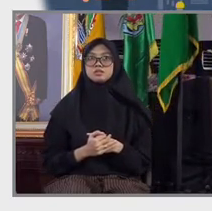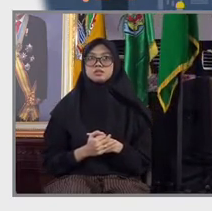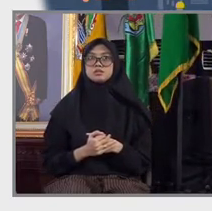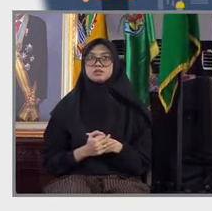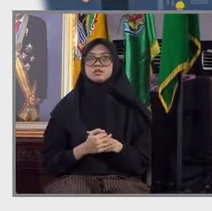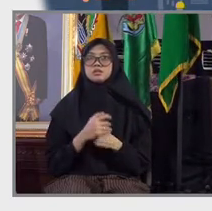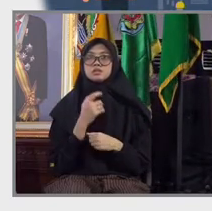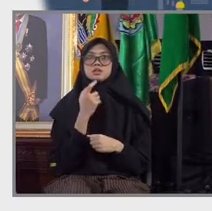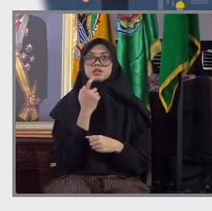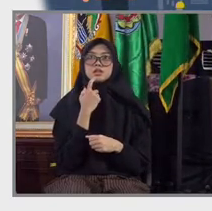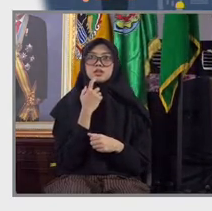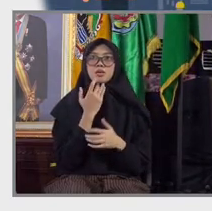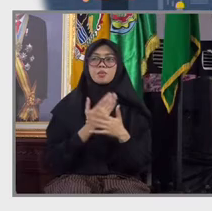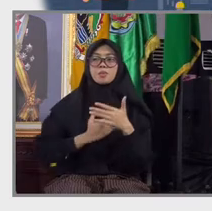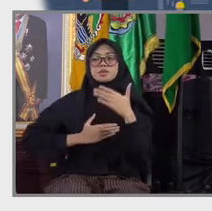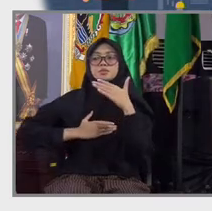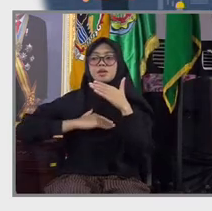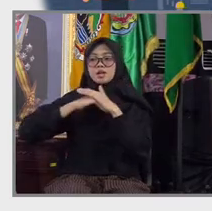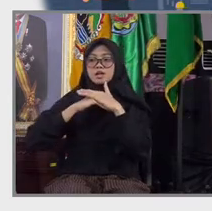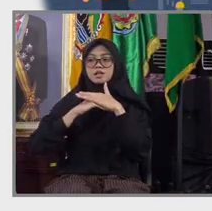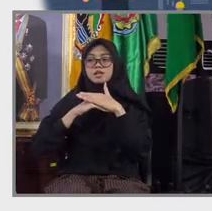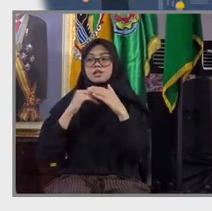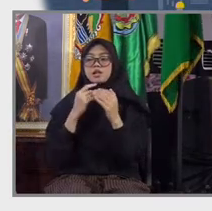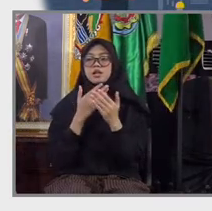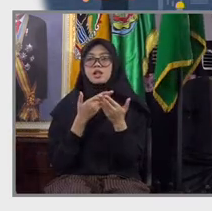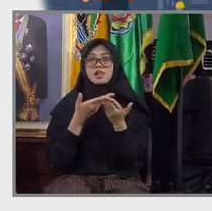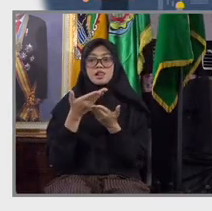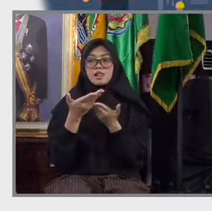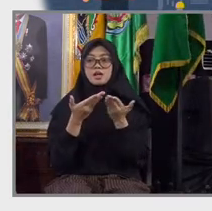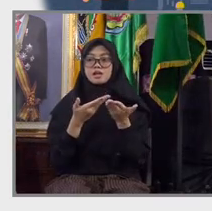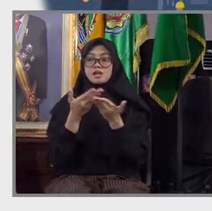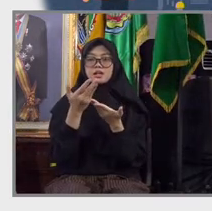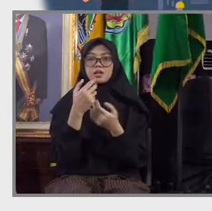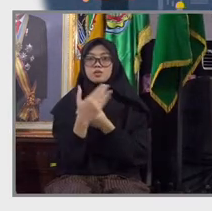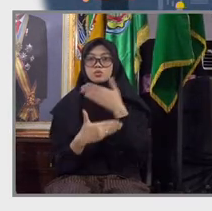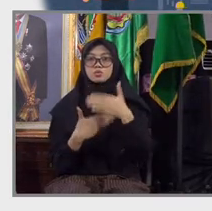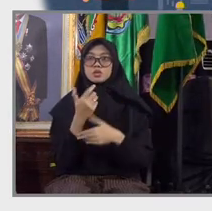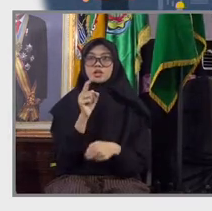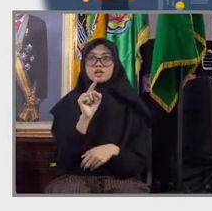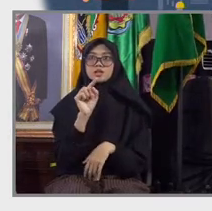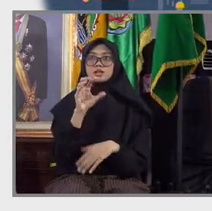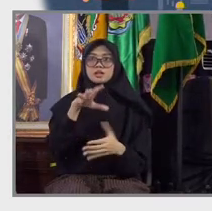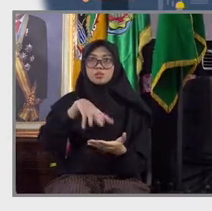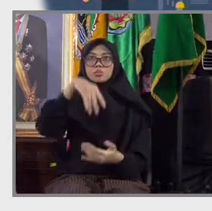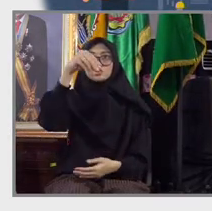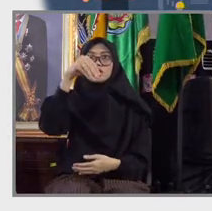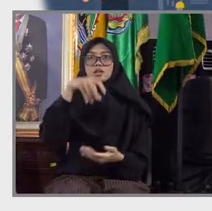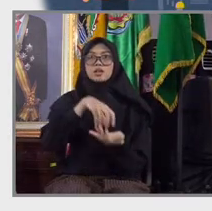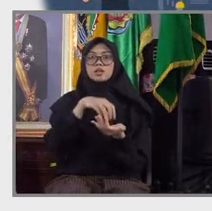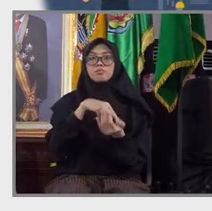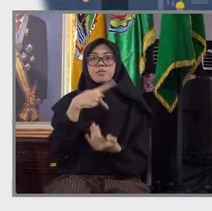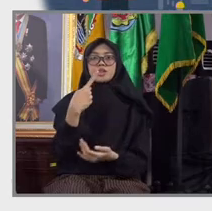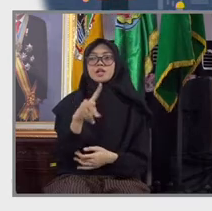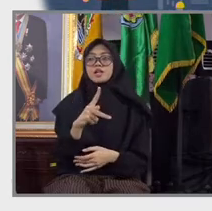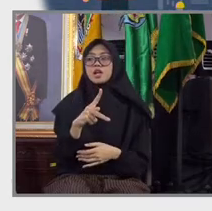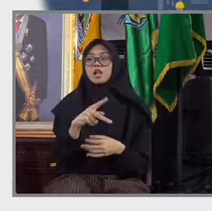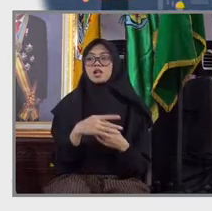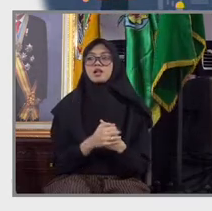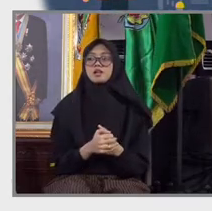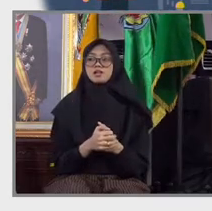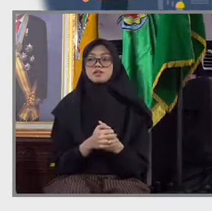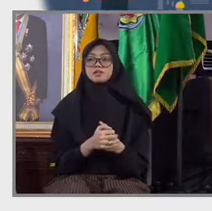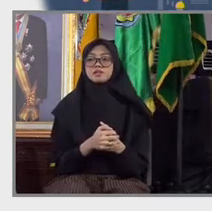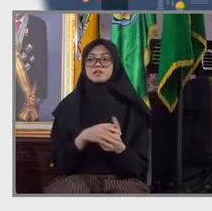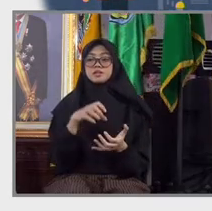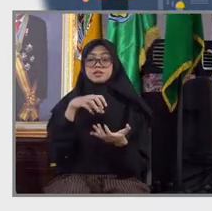pengoptimalisasi peran fluid layanan usaha terpadu yang ada di Kabupaten Kendal. Jalan